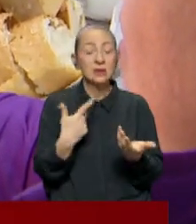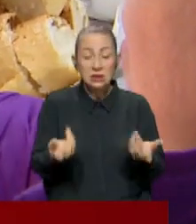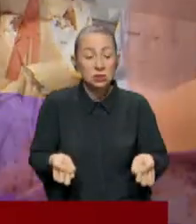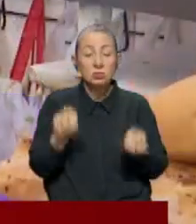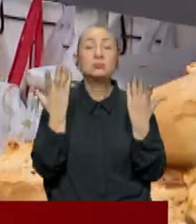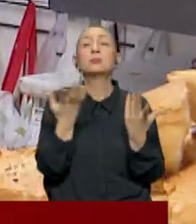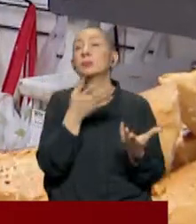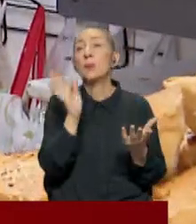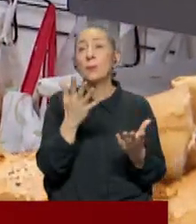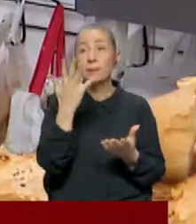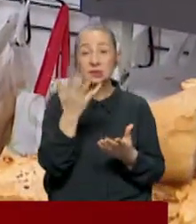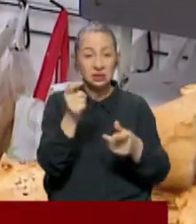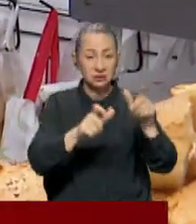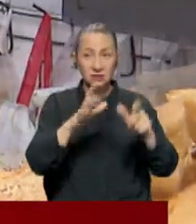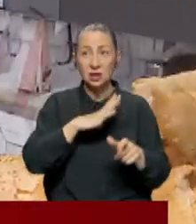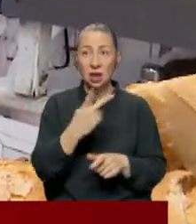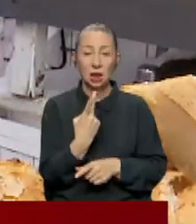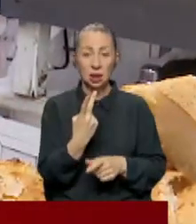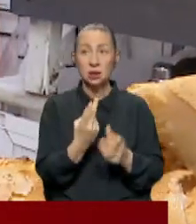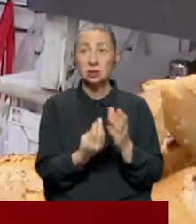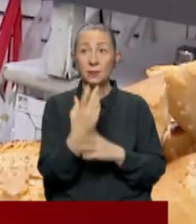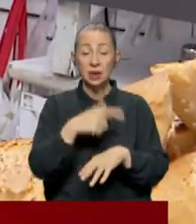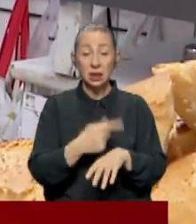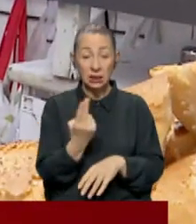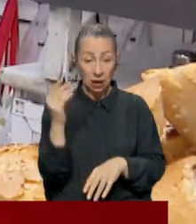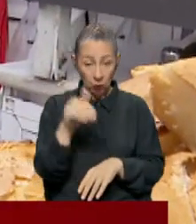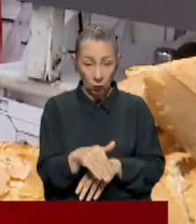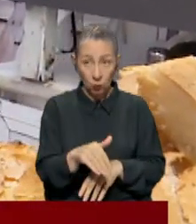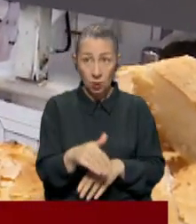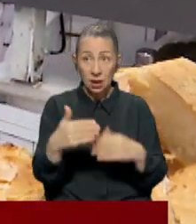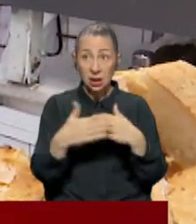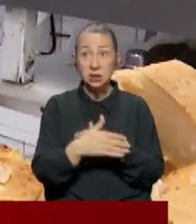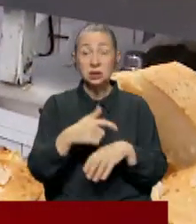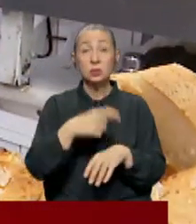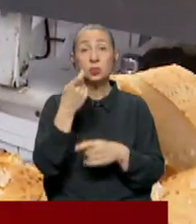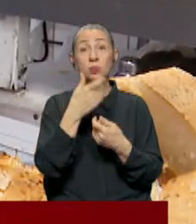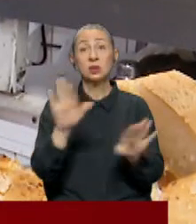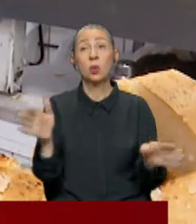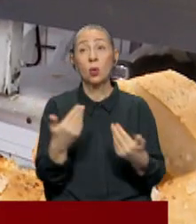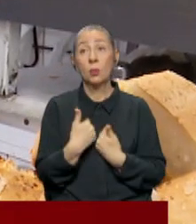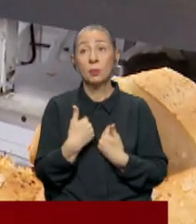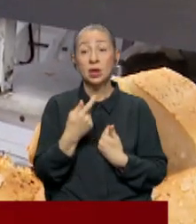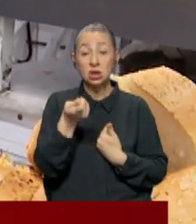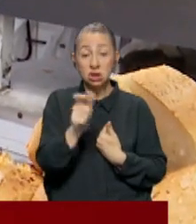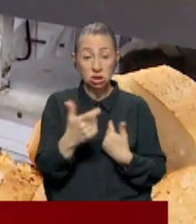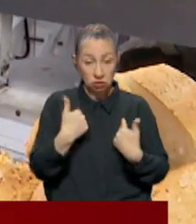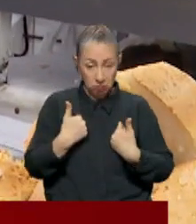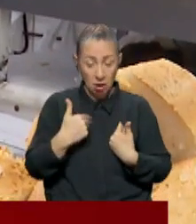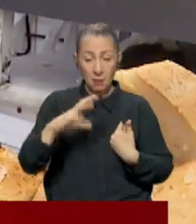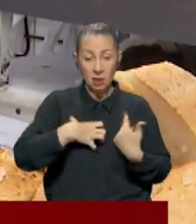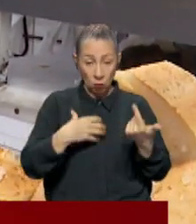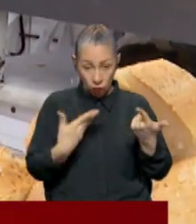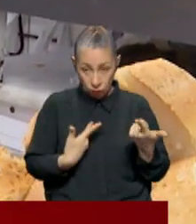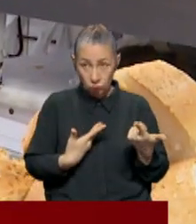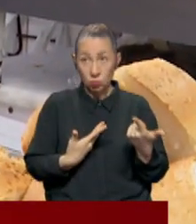başlayacağız bilemiyoruz hani. 5 tane elemanım vardı, şu anda 2 kişi çalışıyoruz. Sabah saat 7'de geliyorum, gece saat 9'da işe bırakıyorum. İşçilik yapıyorum, patronluk